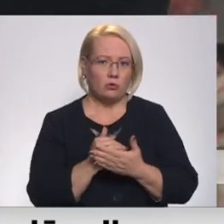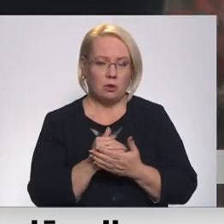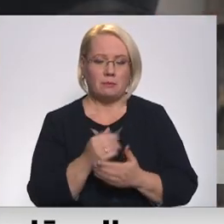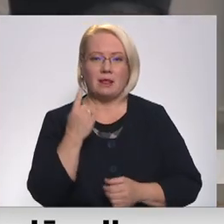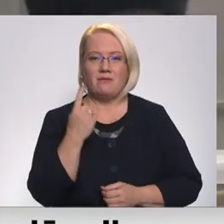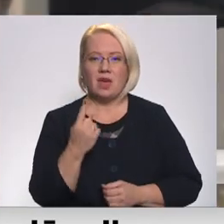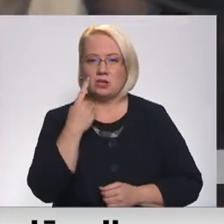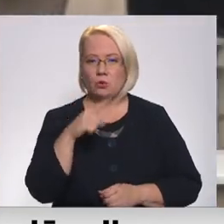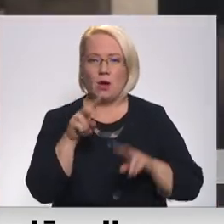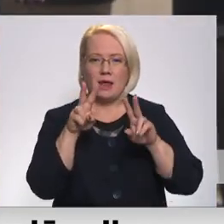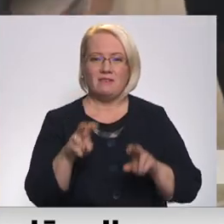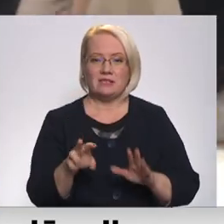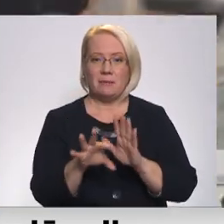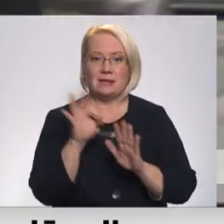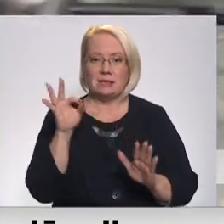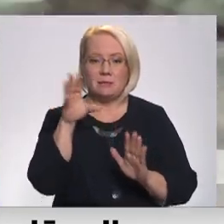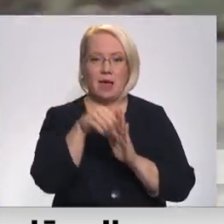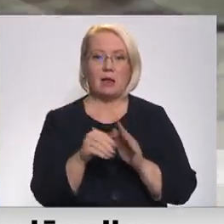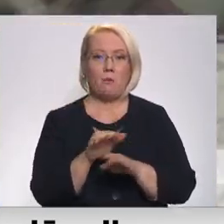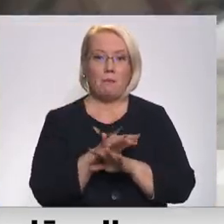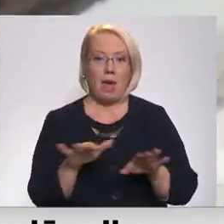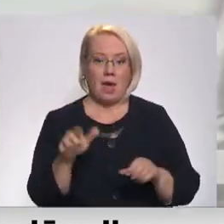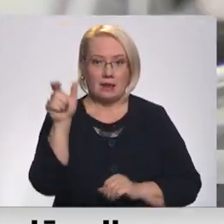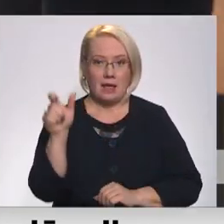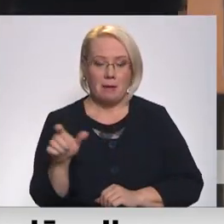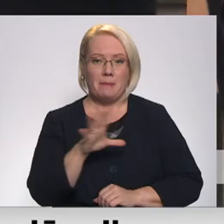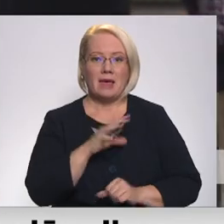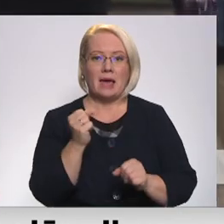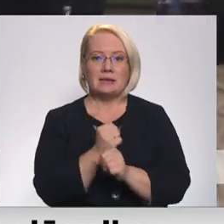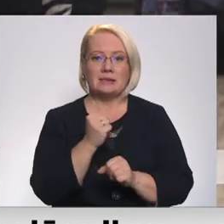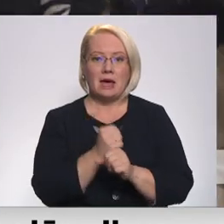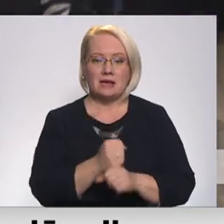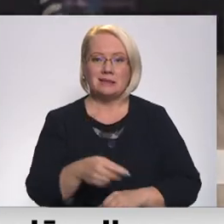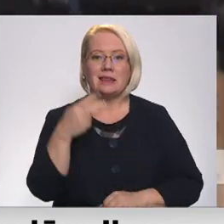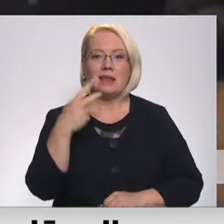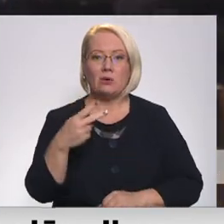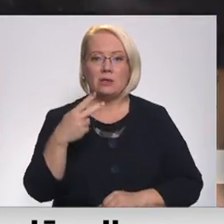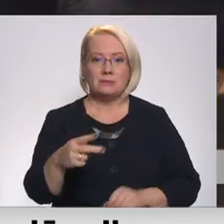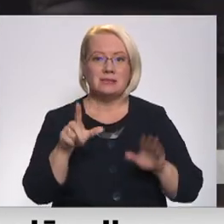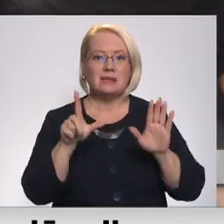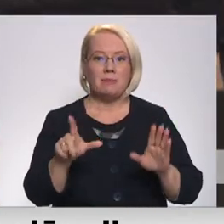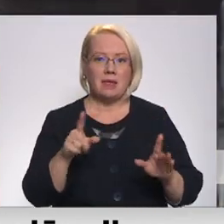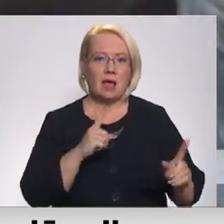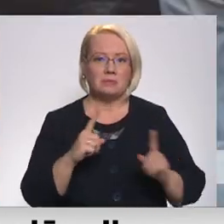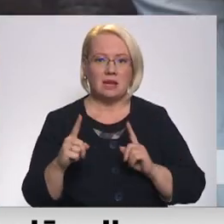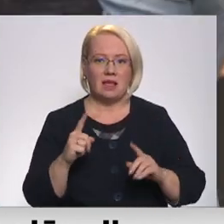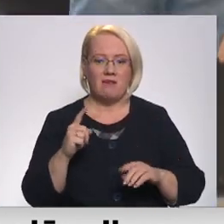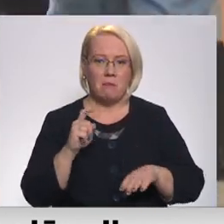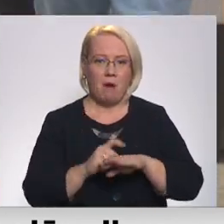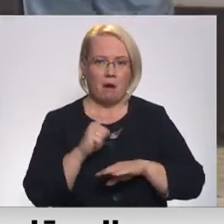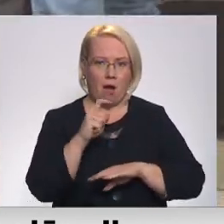no revīzijas izlasē iekļautajiem bērniem bija izdarījis pat 27 administratīvos